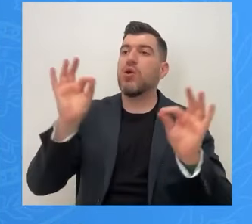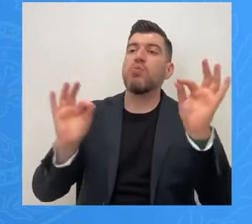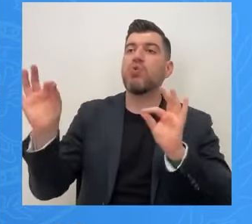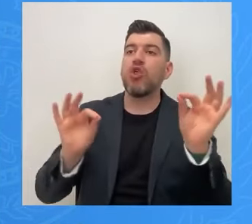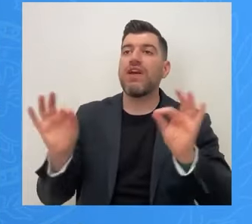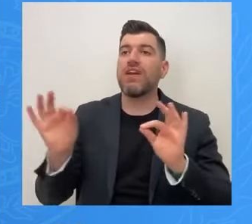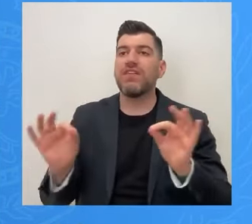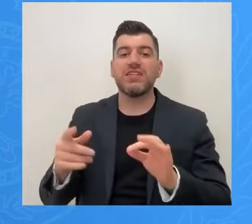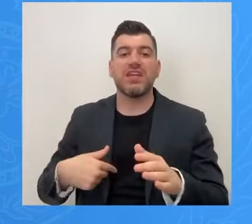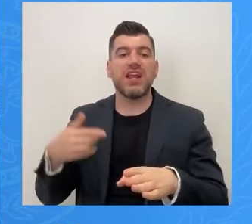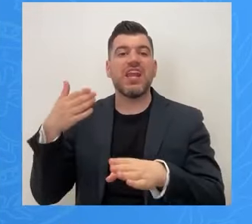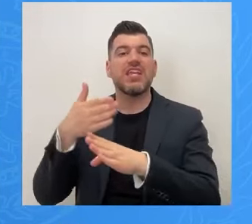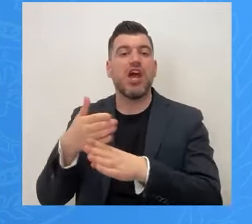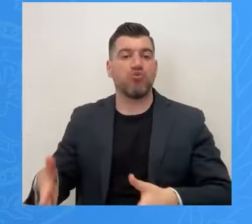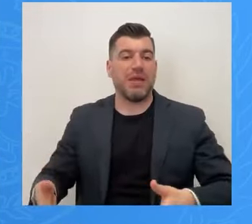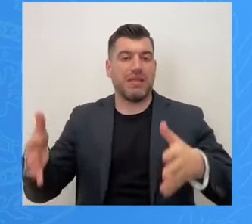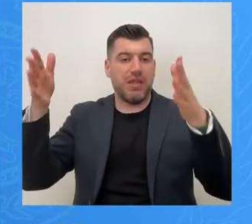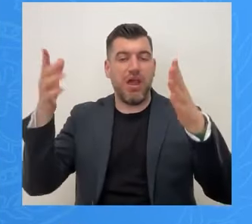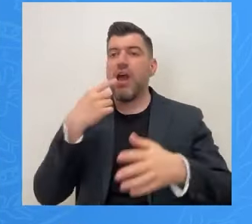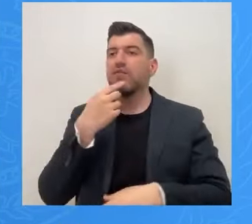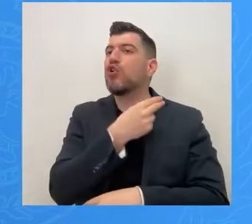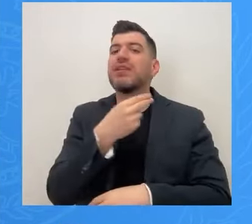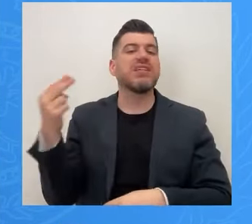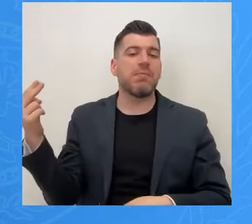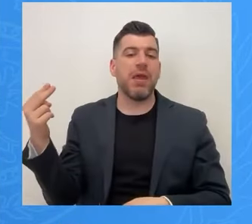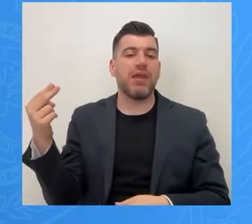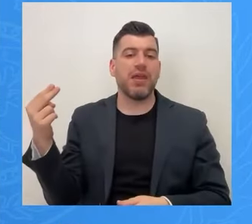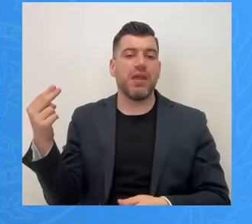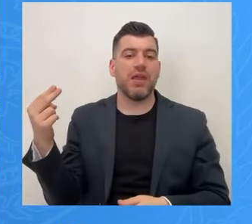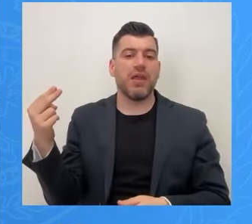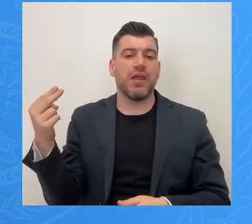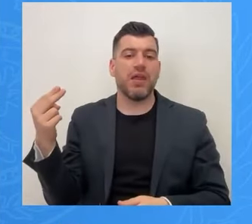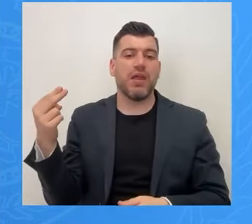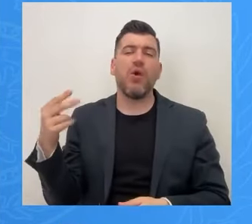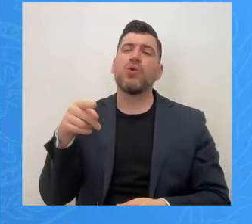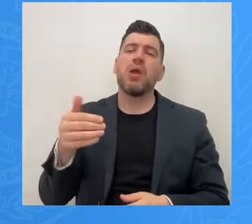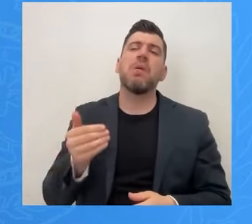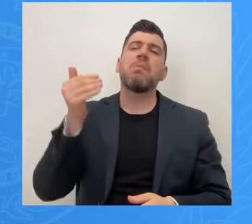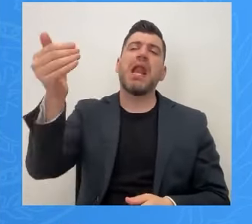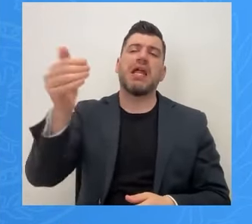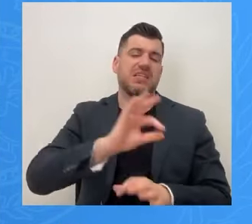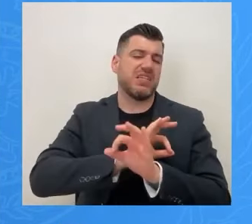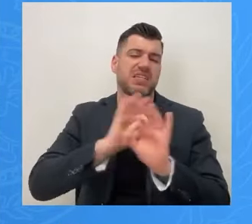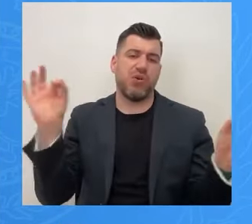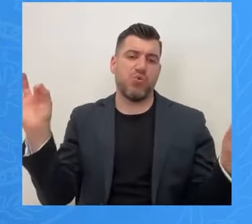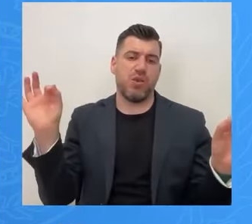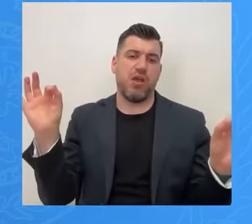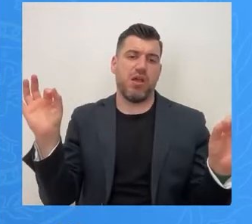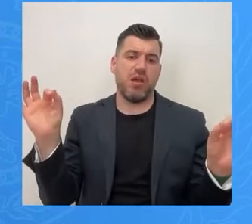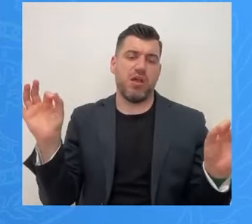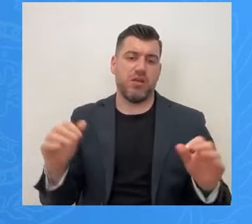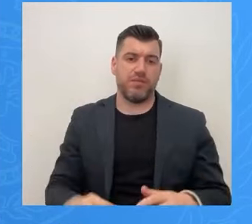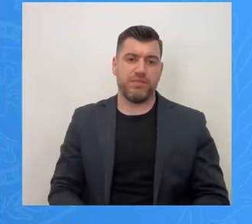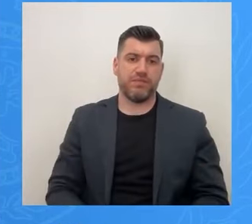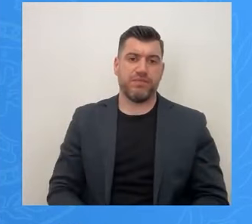μισθώσουμε, είναι ένα πράγμα το οποίο σημαίνει με μαθηματική βεβαιότητα ότι πάμε σε παράταση. Δεν θα βρείτε, είναι ξεκάθαρο αυτό το πράγμα,